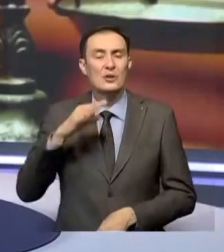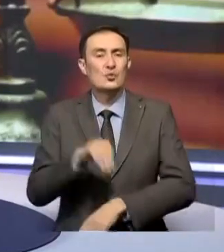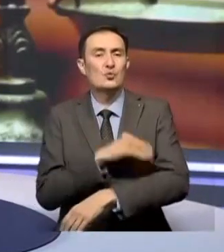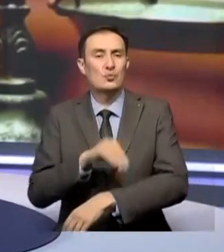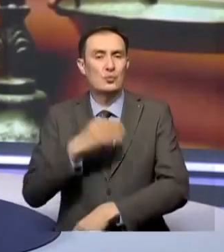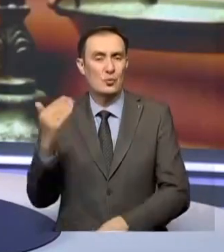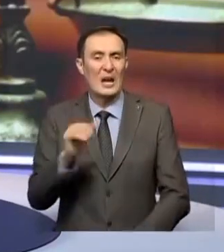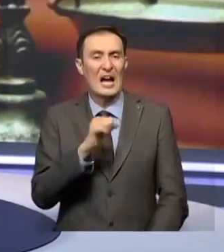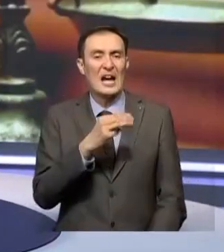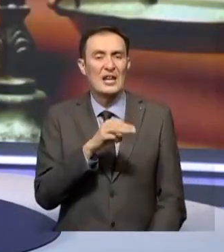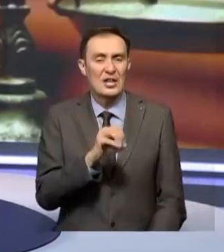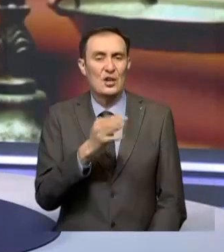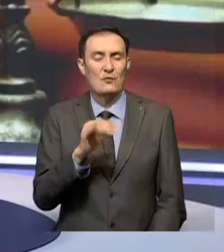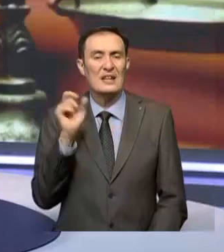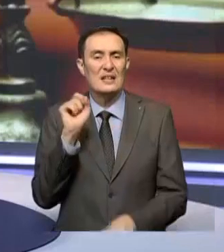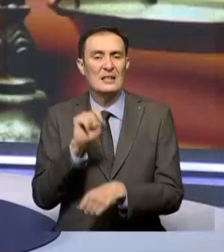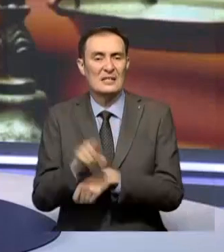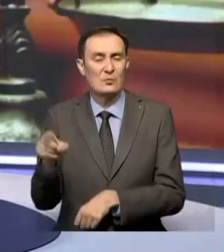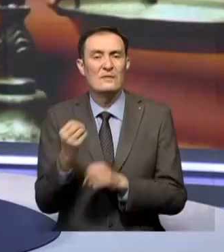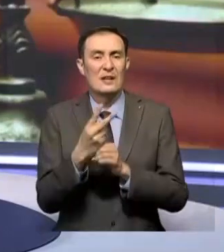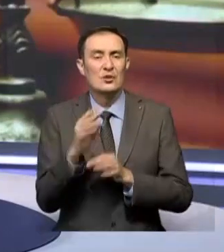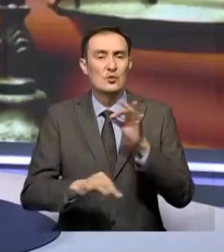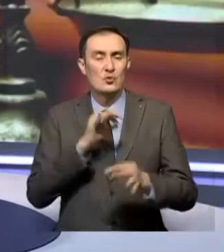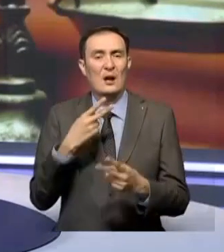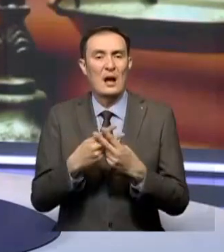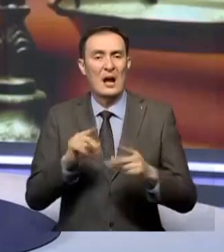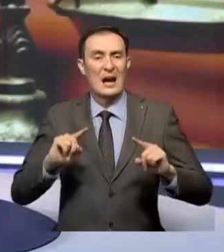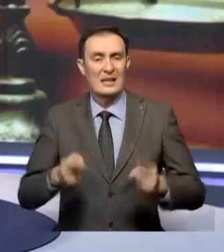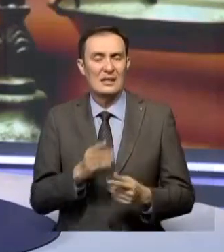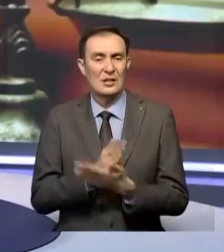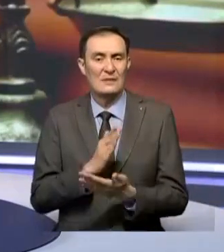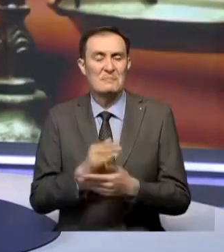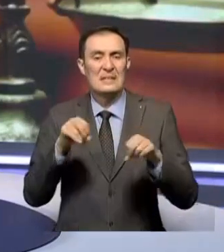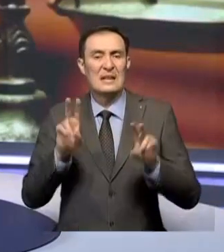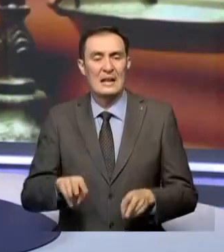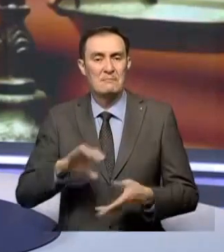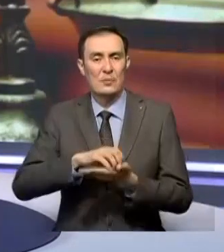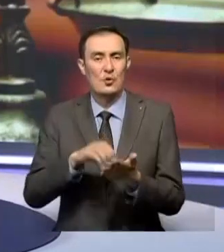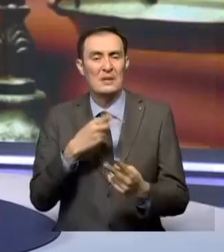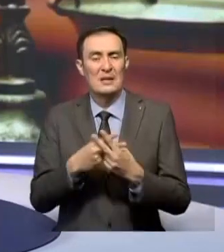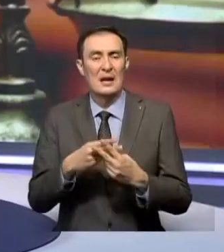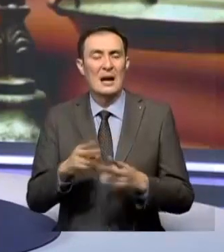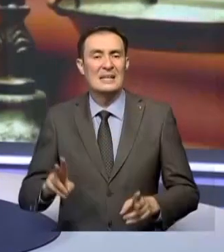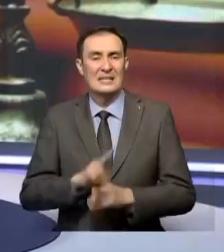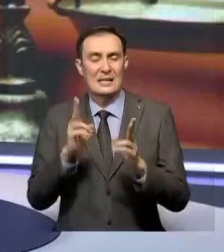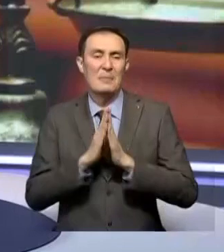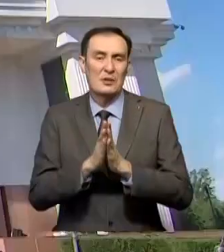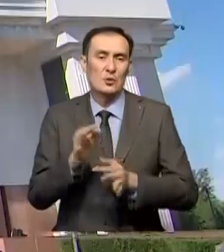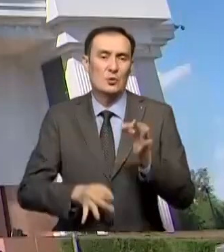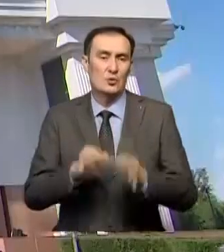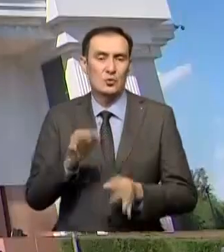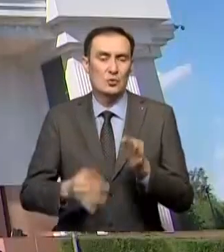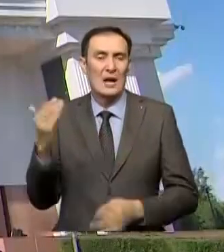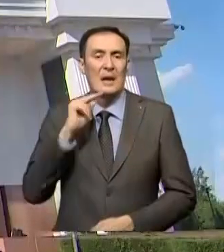Даны Атешевой и назначить ему 12 суток ареста с отбыванием наказания в специальном приемнике полиции Астаны попросила суд